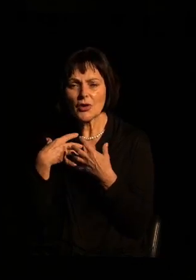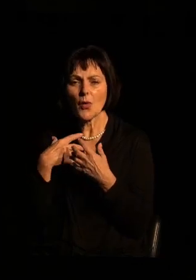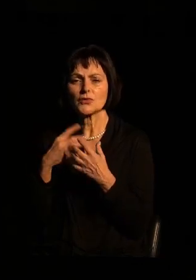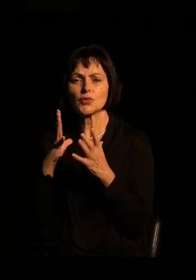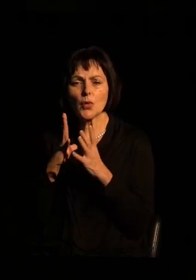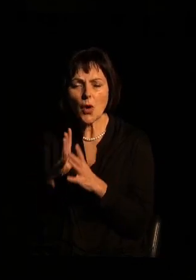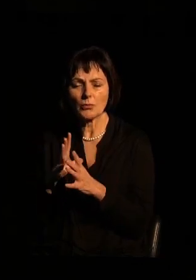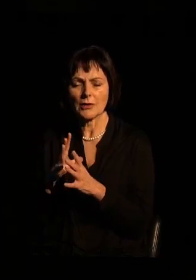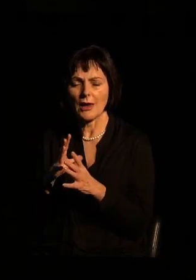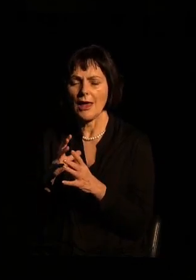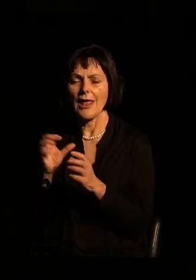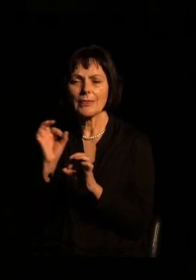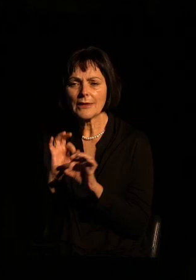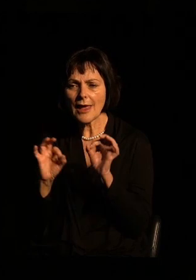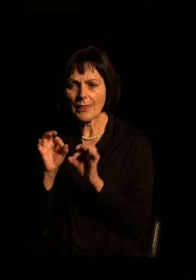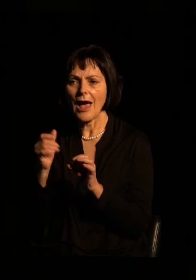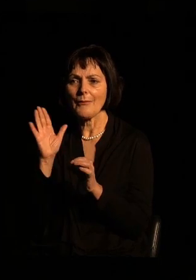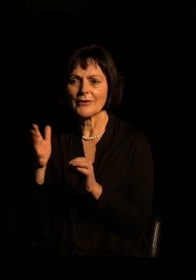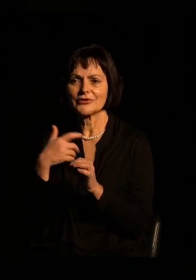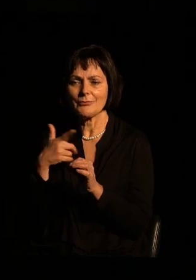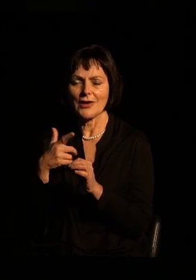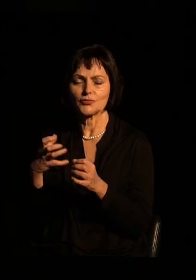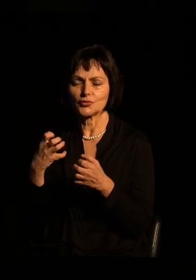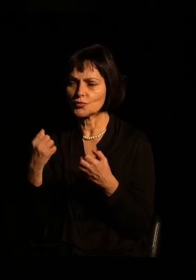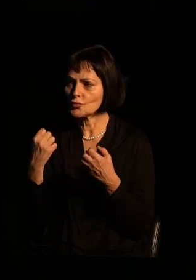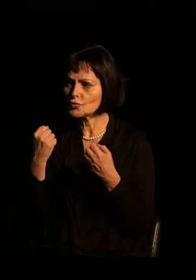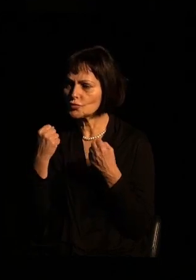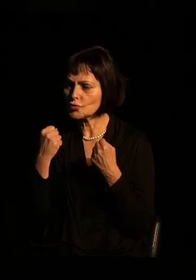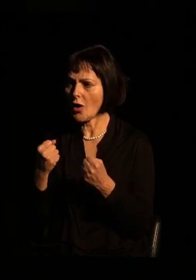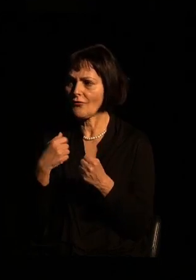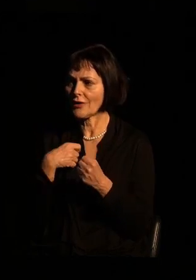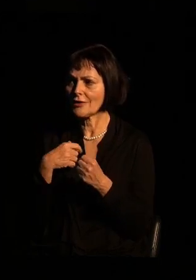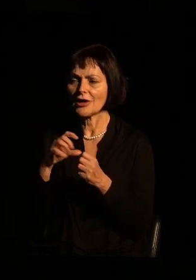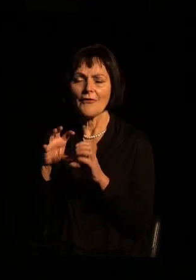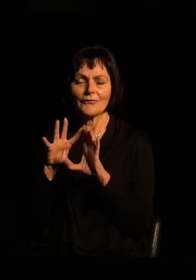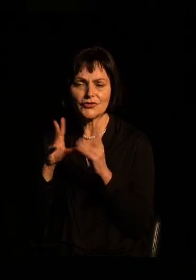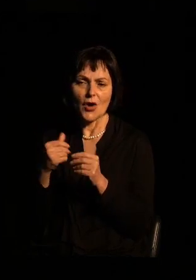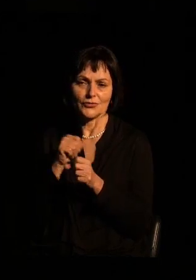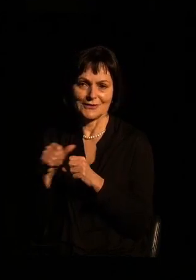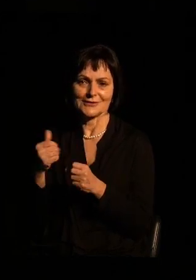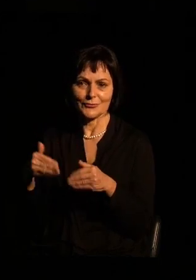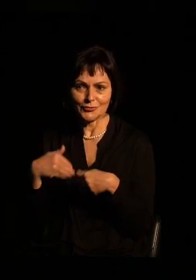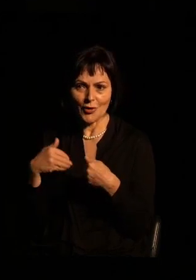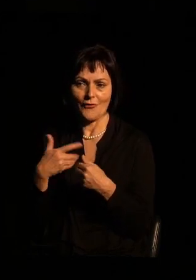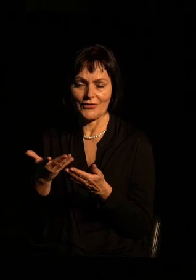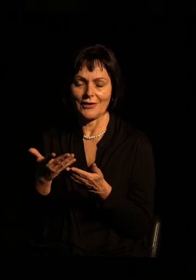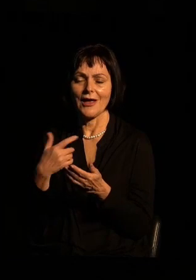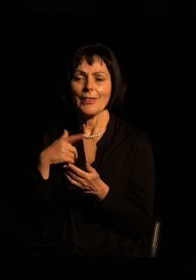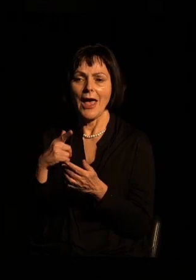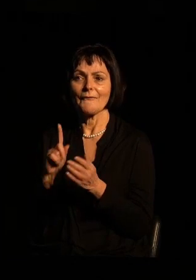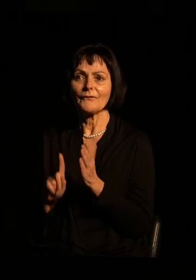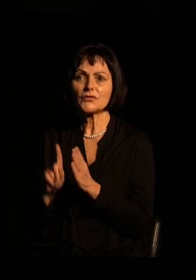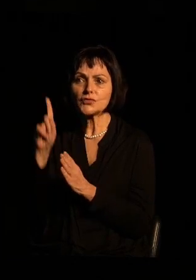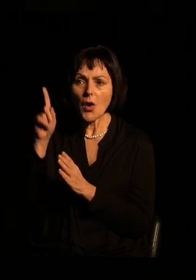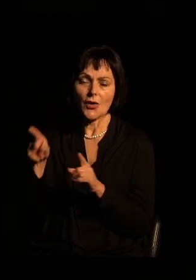estetycznie, to będzie miał takie zdrowie. Odpukać, no wciąż to mi służy i rzeczywiście ta